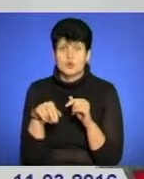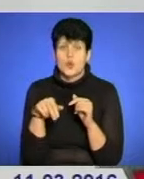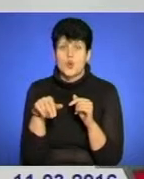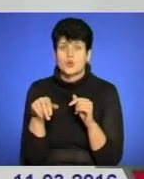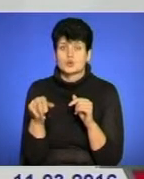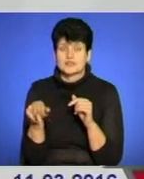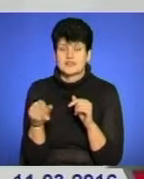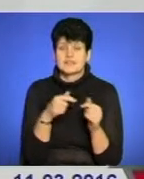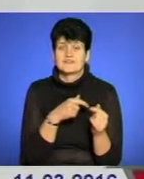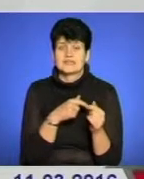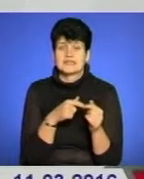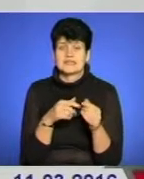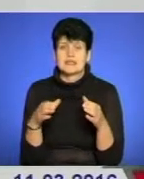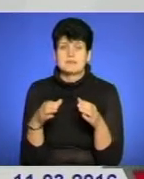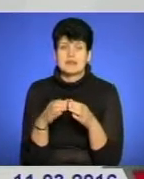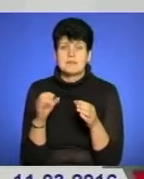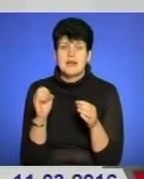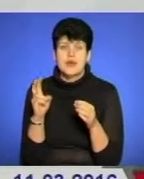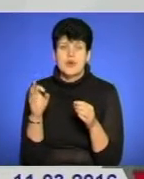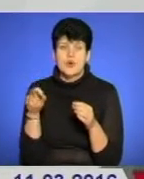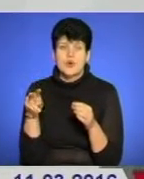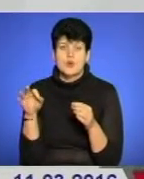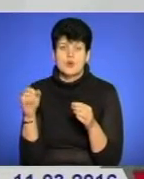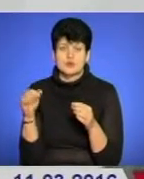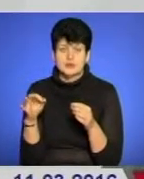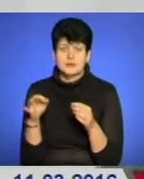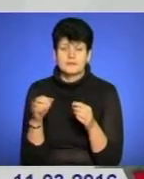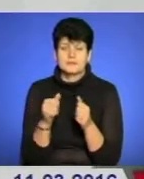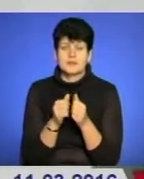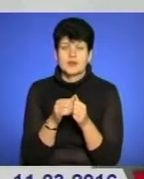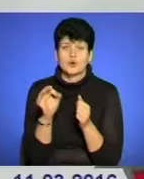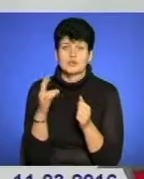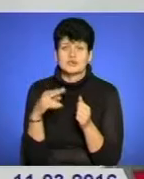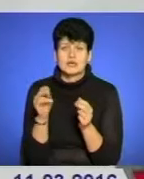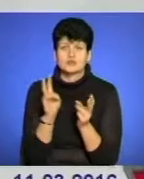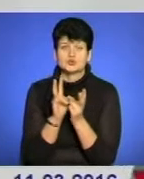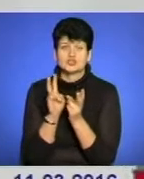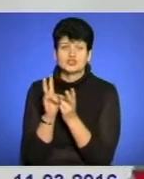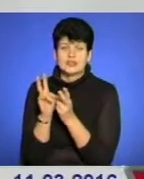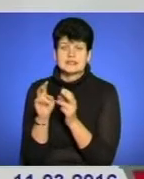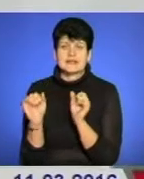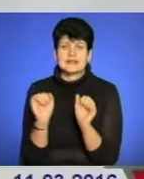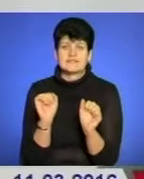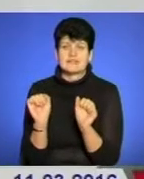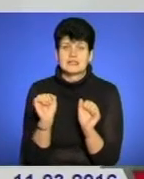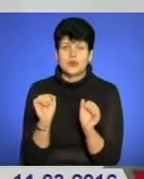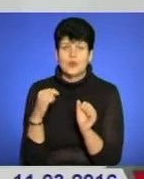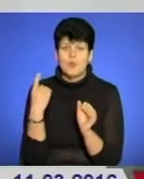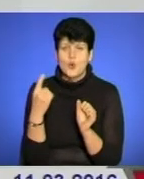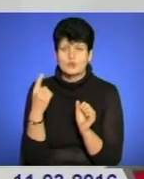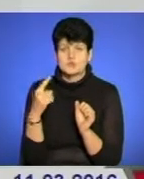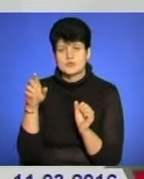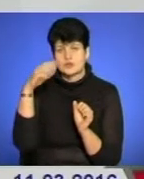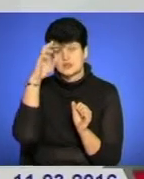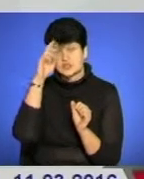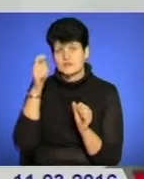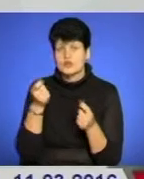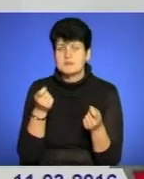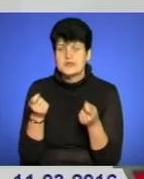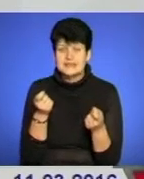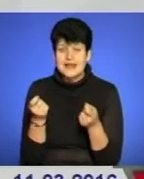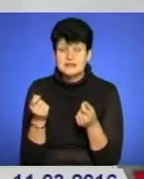сьогодні в департамент екології при ОДА, зустрічалися також з керівником області облдержадміністрації.